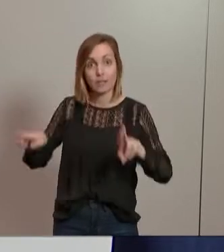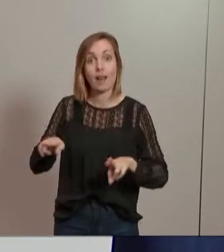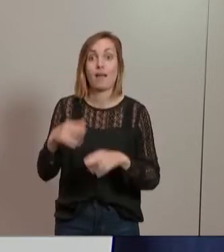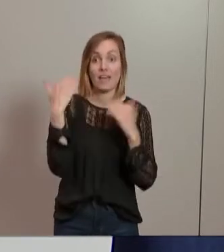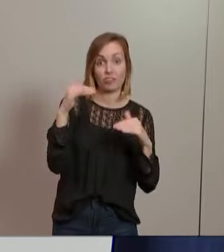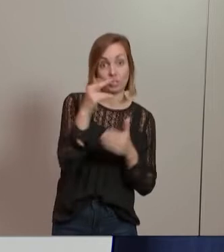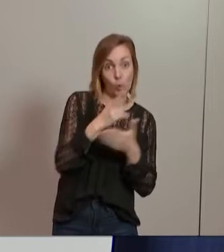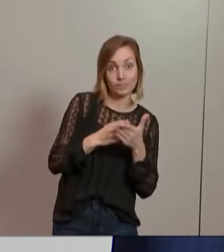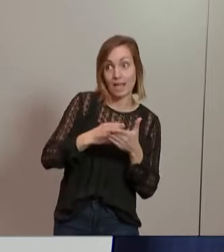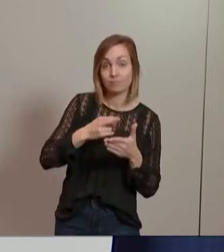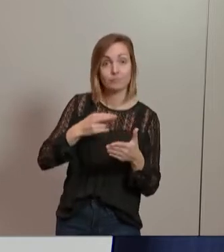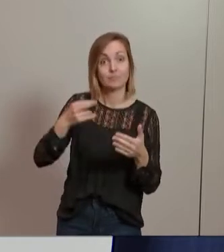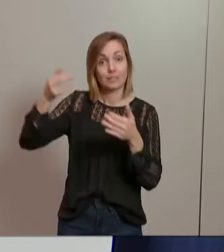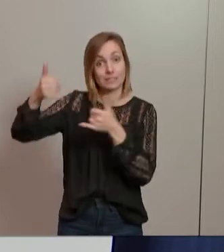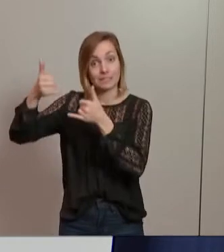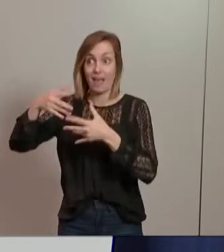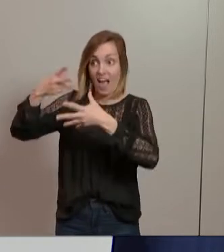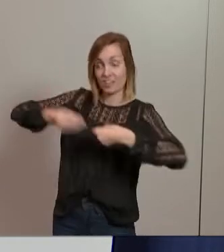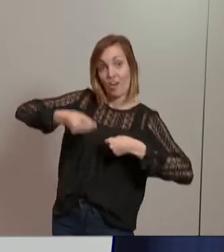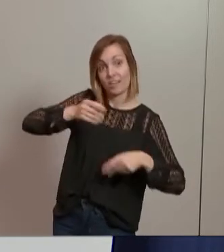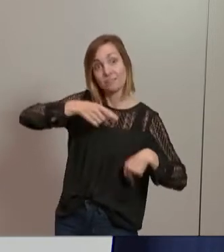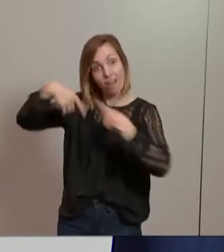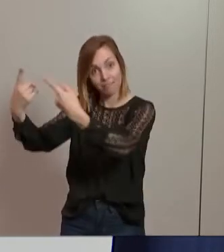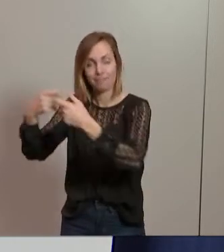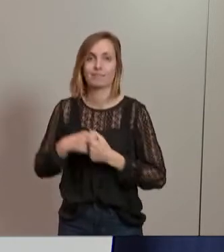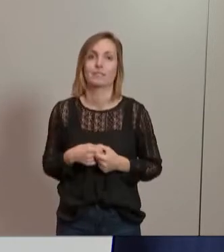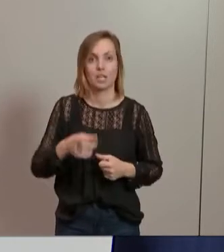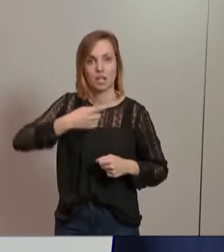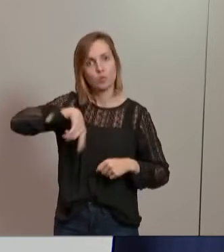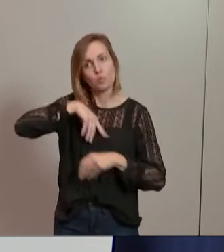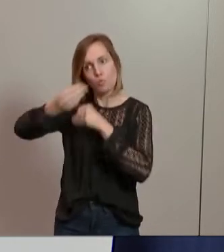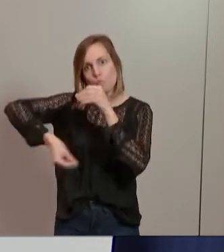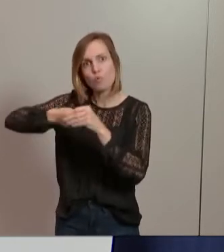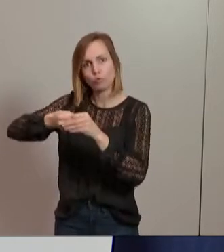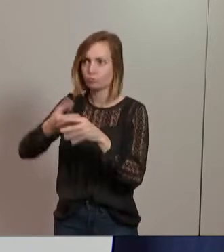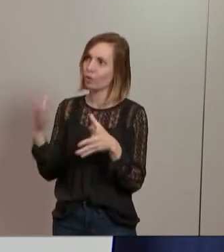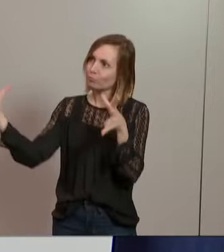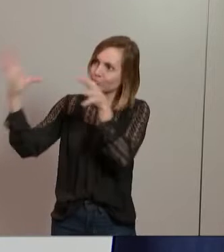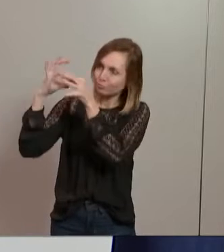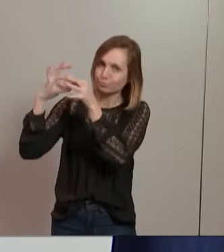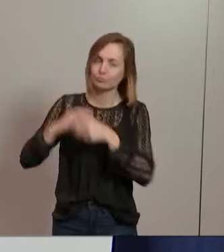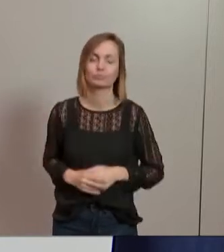l'étranger, et nous conforterons nos coopérations et nos soutiens à travers le monde.